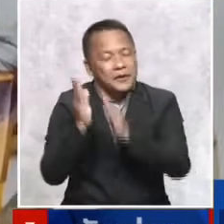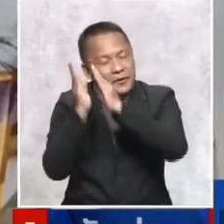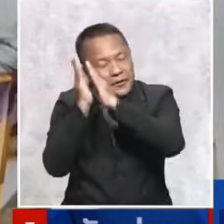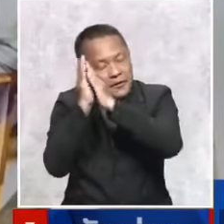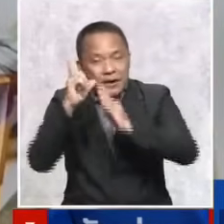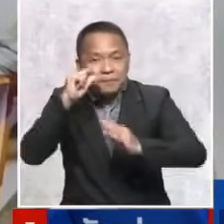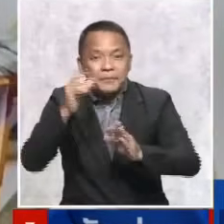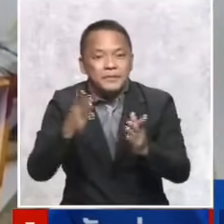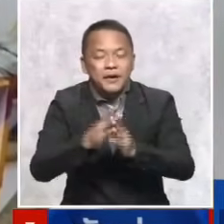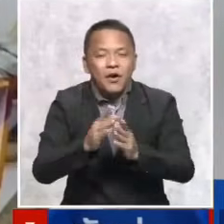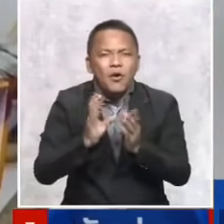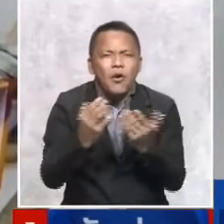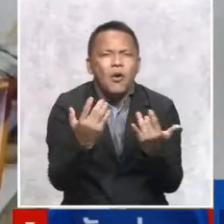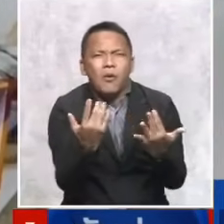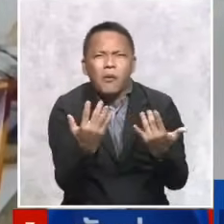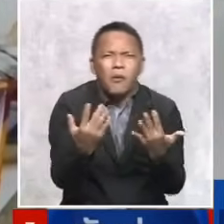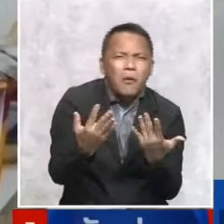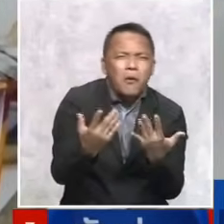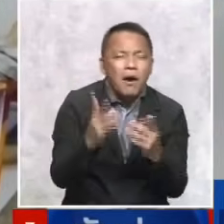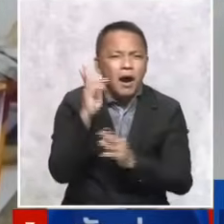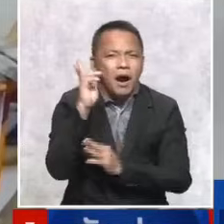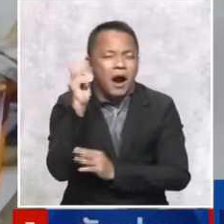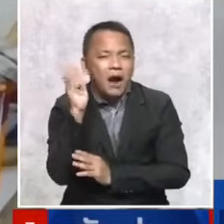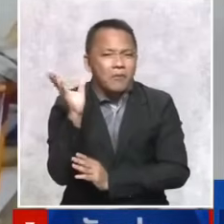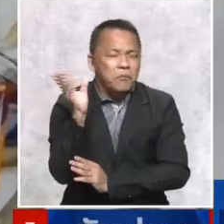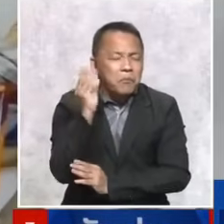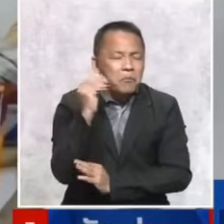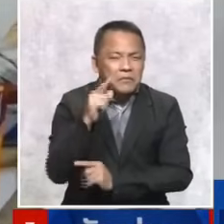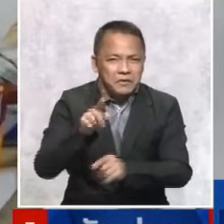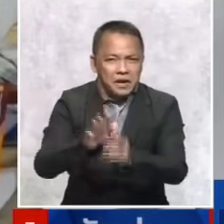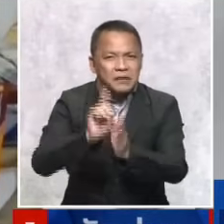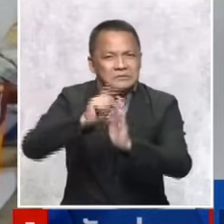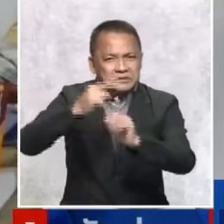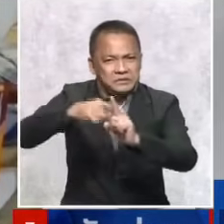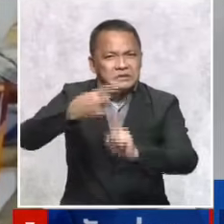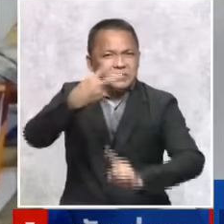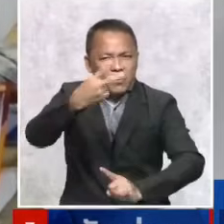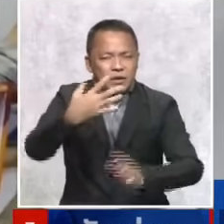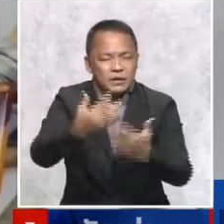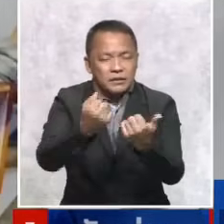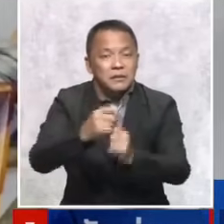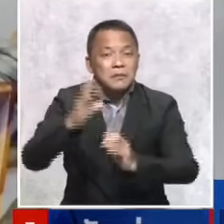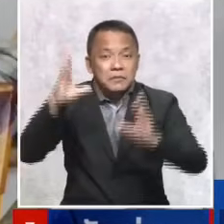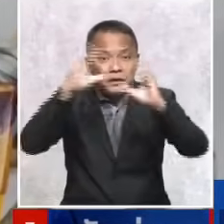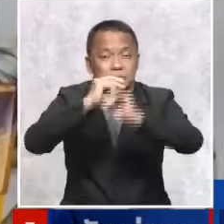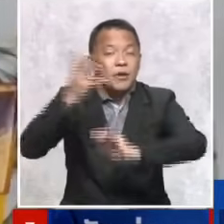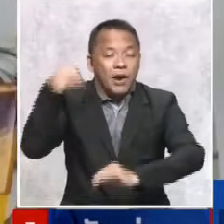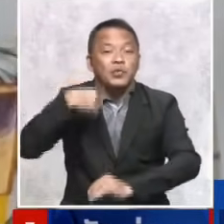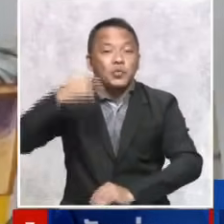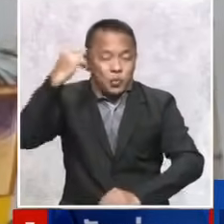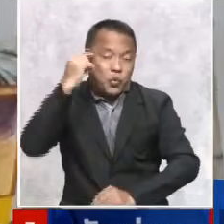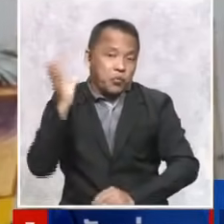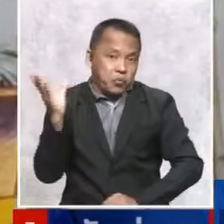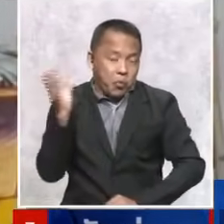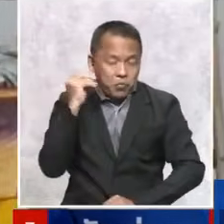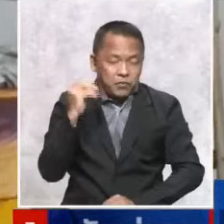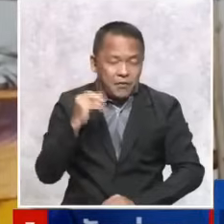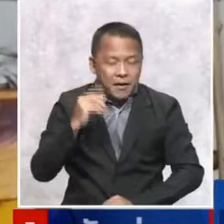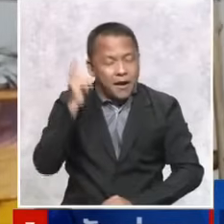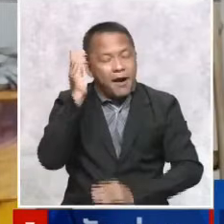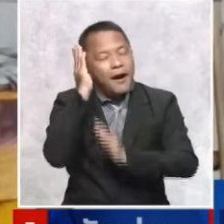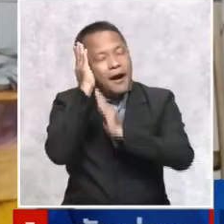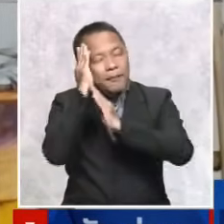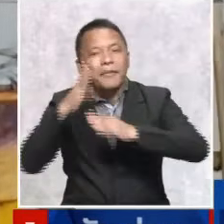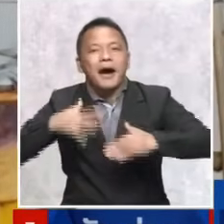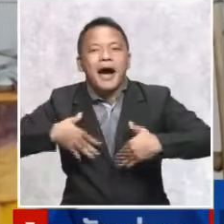ไม่หลับเฝ้ารอคอยข่าวคราวของลูกเนี่ยมานานกว่า2เดือนแล้วนะพอเมื่อคืนเนี่ยรู้อ่ะนอนหลับอ่ะ